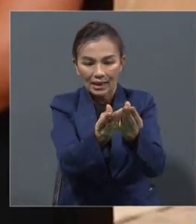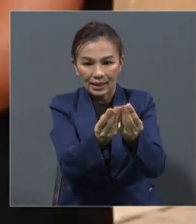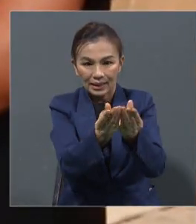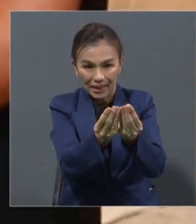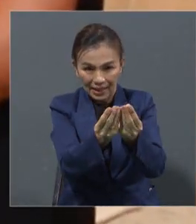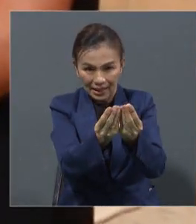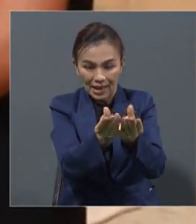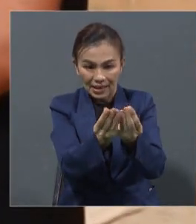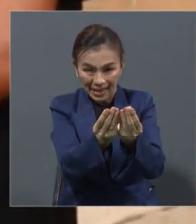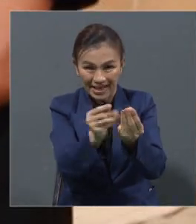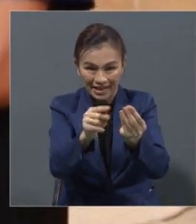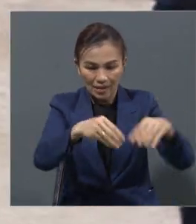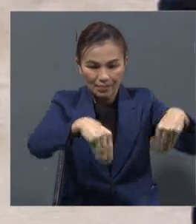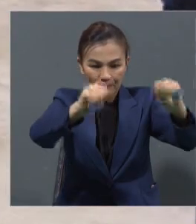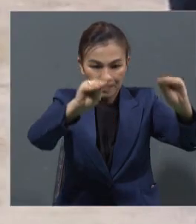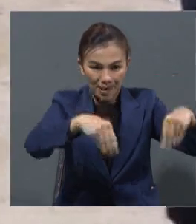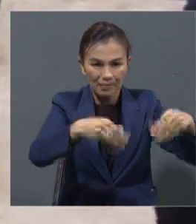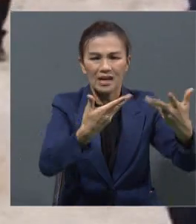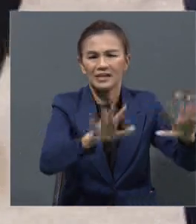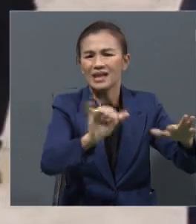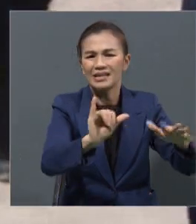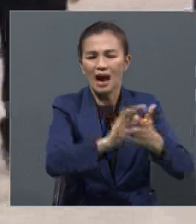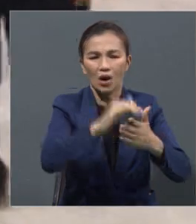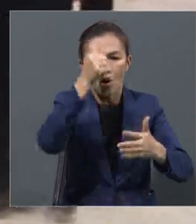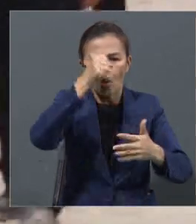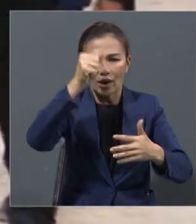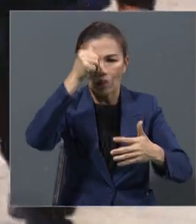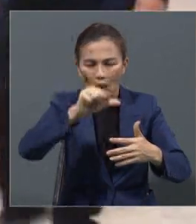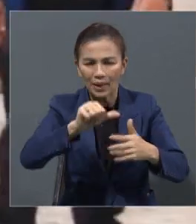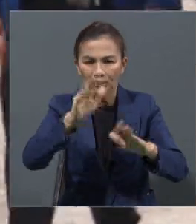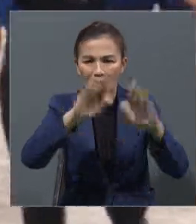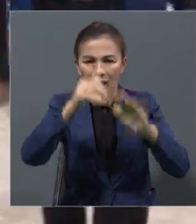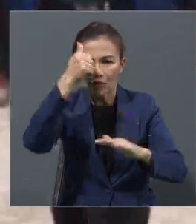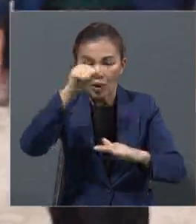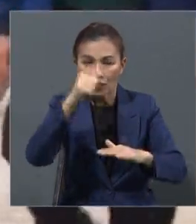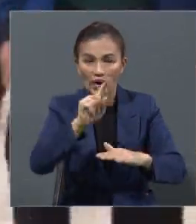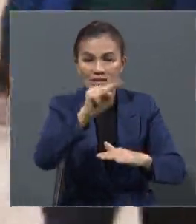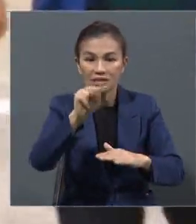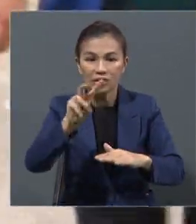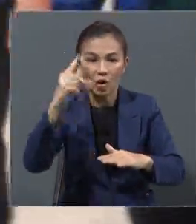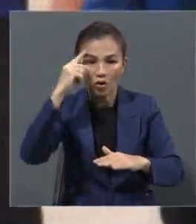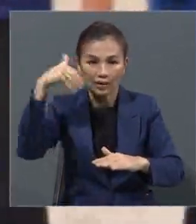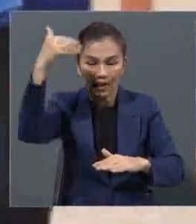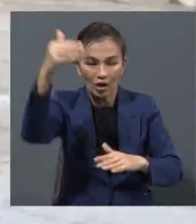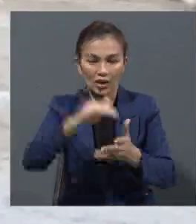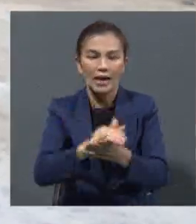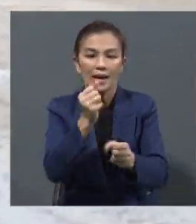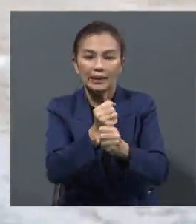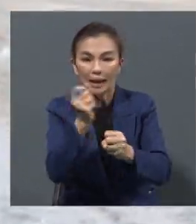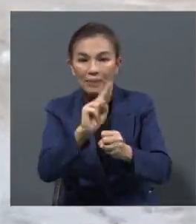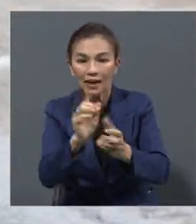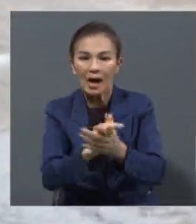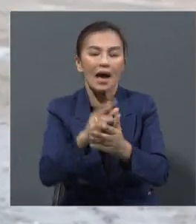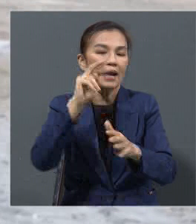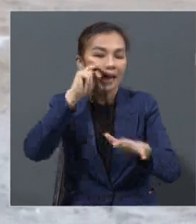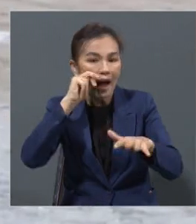ปูไม่เสร็จครับจะเสร็จในอีก 1-2วันนี้นะครับนอกจากนั้นมีการเตรียมร่องระบายน้ำปั๊มน้ำบ่อรองรับน้ำฝนแล้วก็จะ